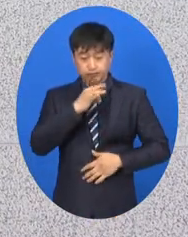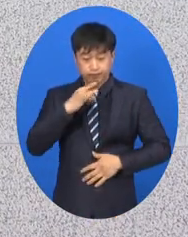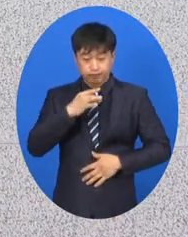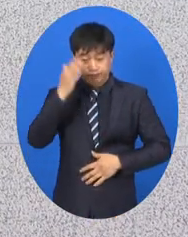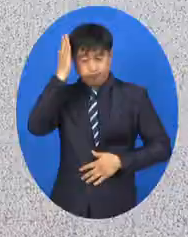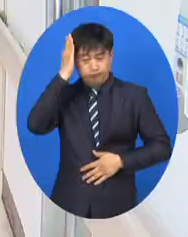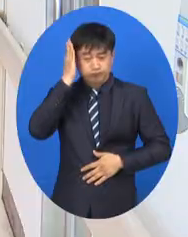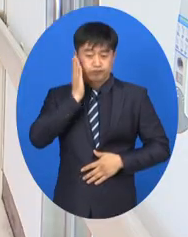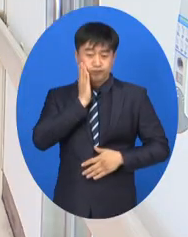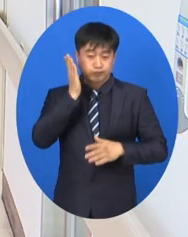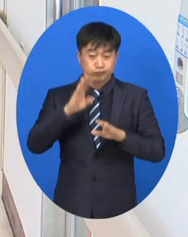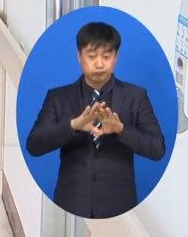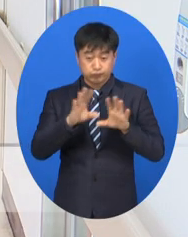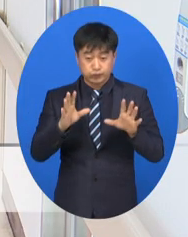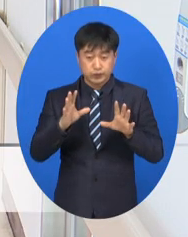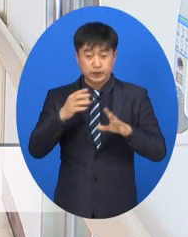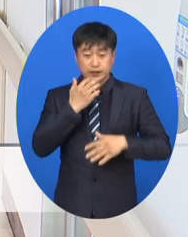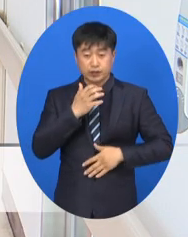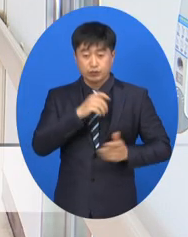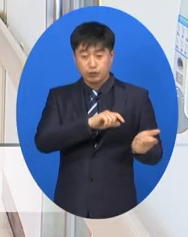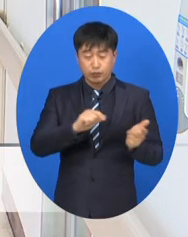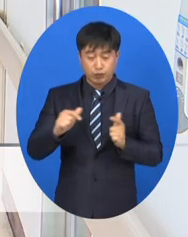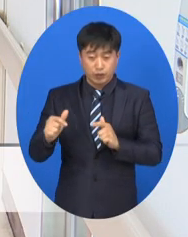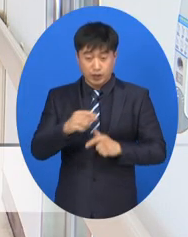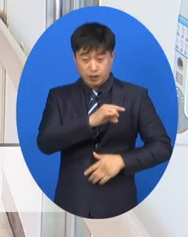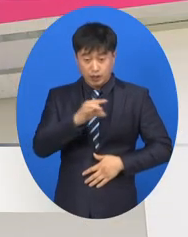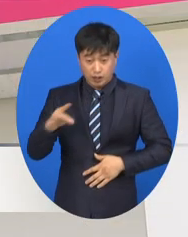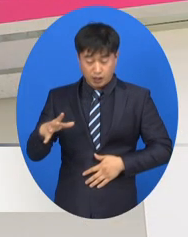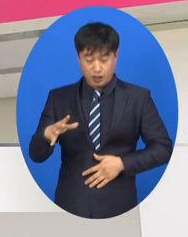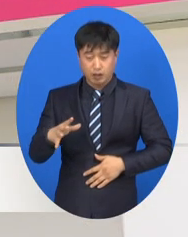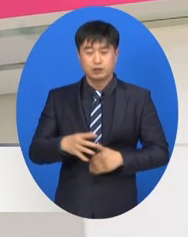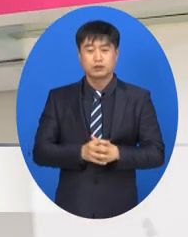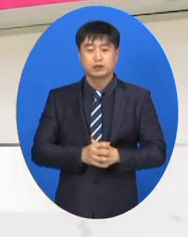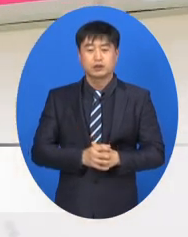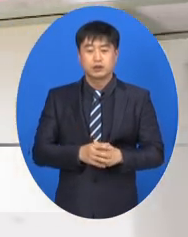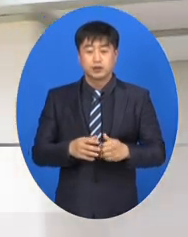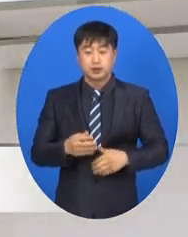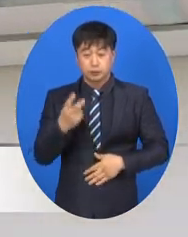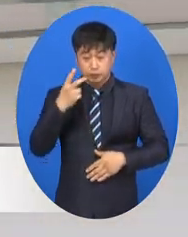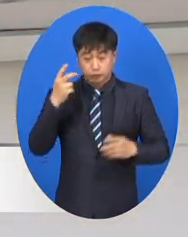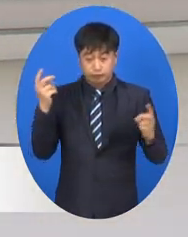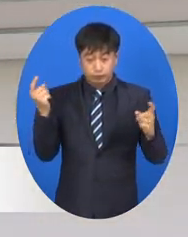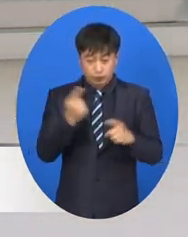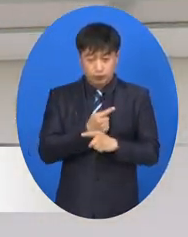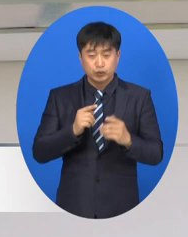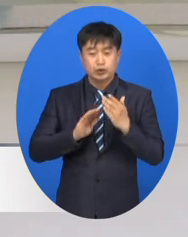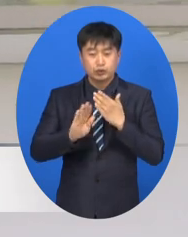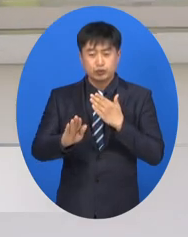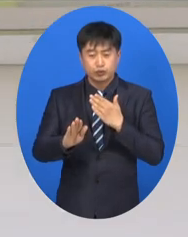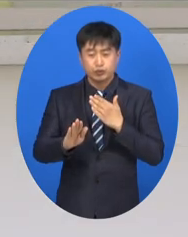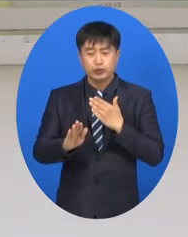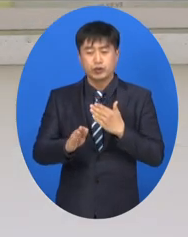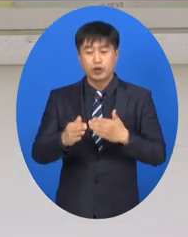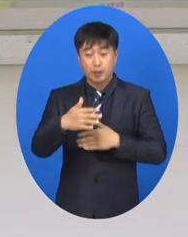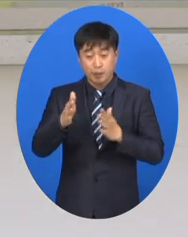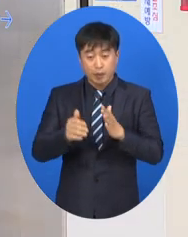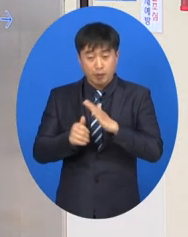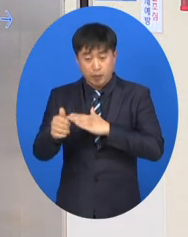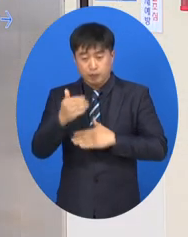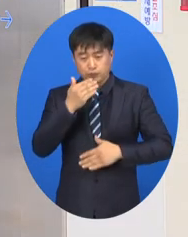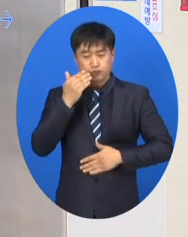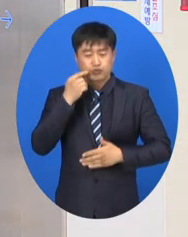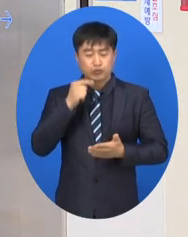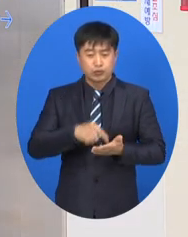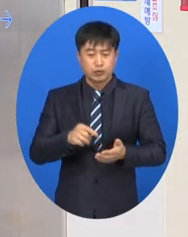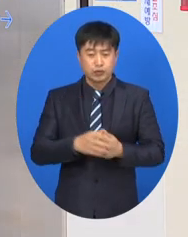분홍색, 하늘색 등 각 병동별로 테마색을 정해 구분한 덕에 치료나 진료 후 병동으로 돌아가는 것도 쉽습니다. 또